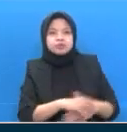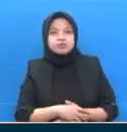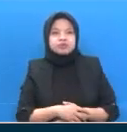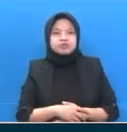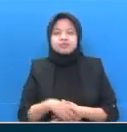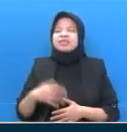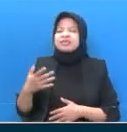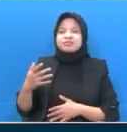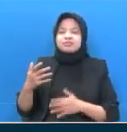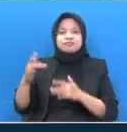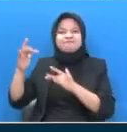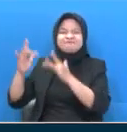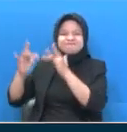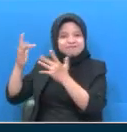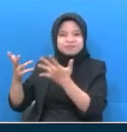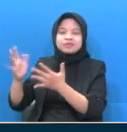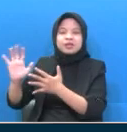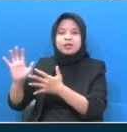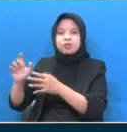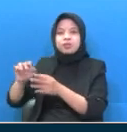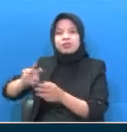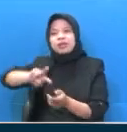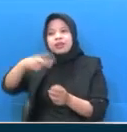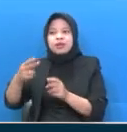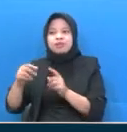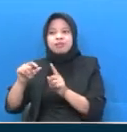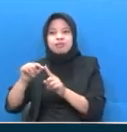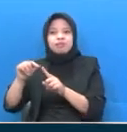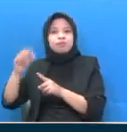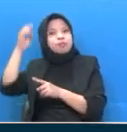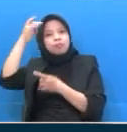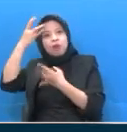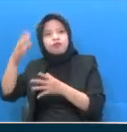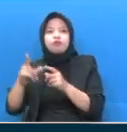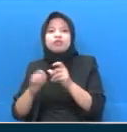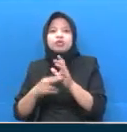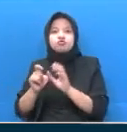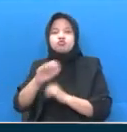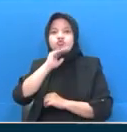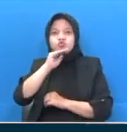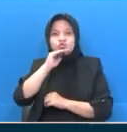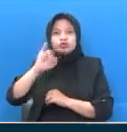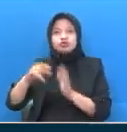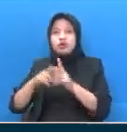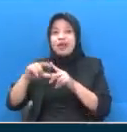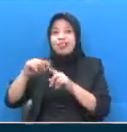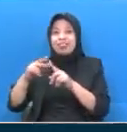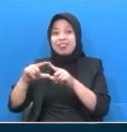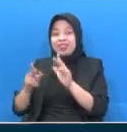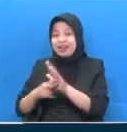Baik, nampaknya sedikit terputus. Saya coba akan ke Prof. Hipnu terlebih dahulu sambil menunggu sinyal kembali dari Mas Jonathan. Ini menarik